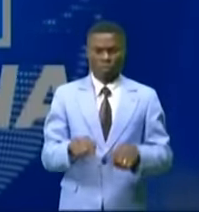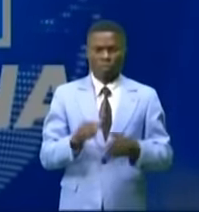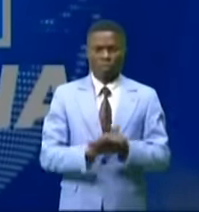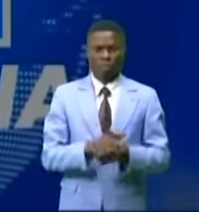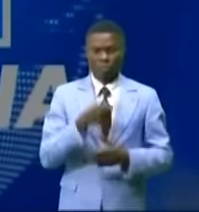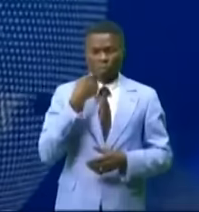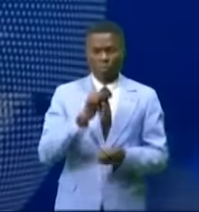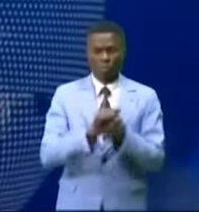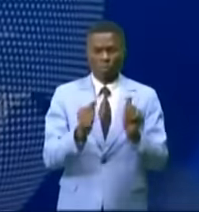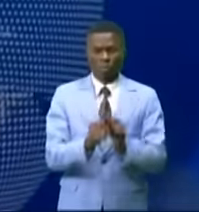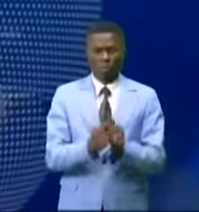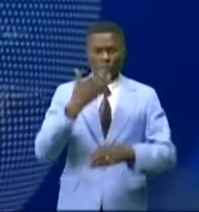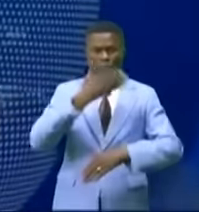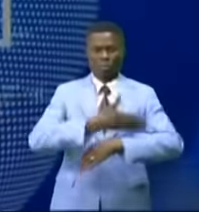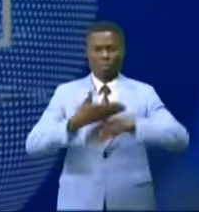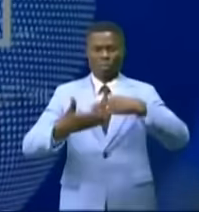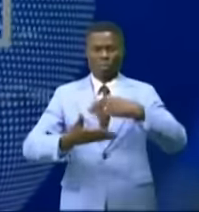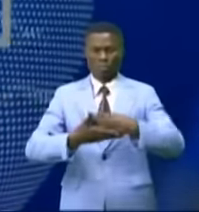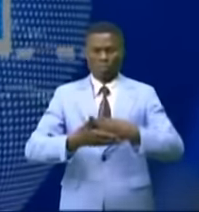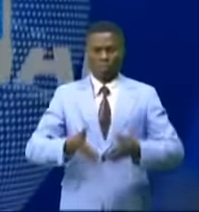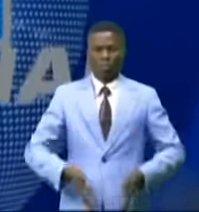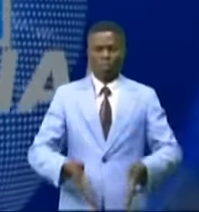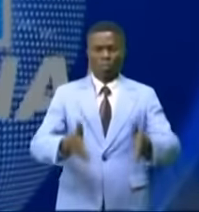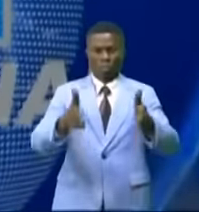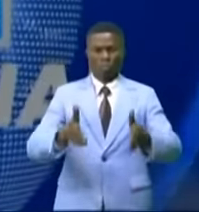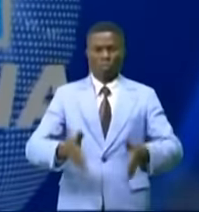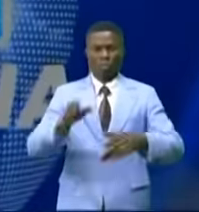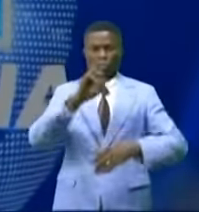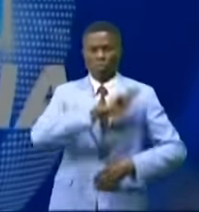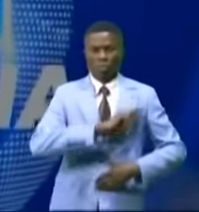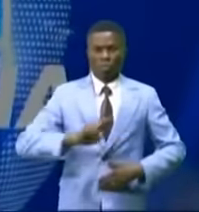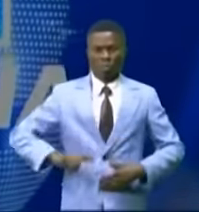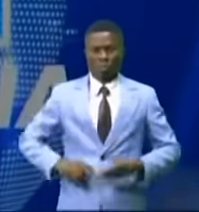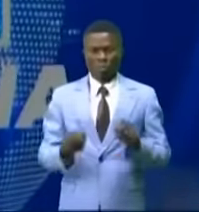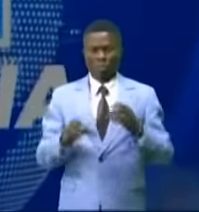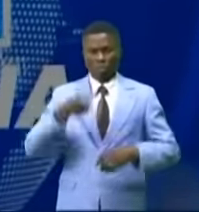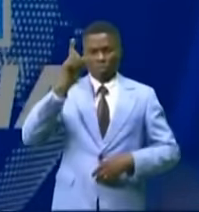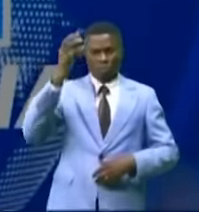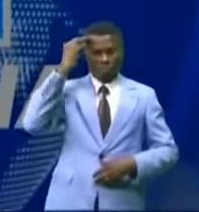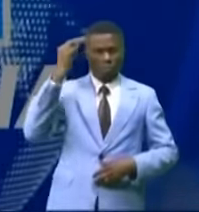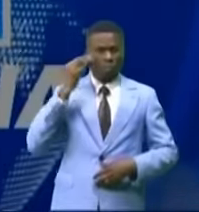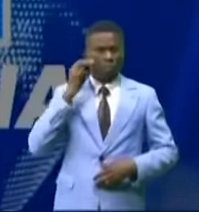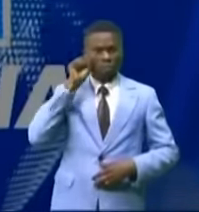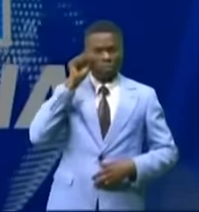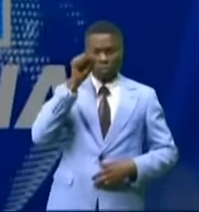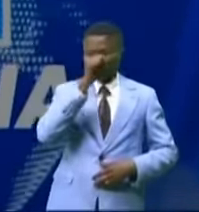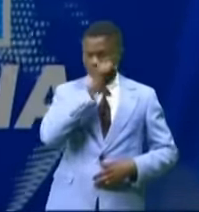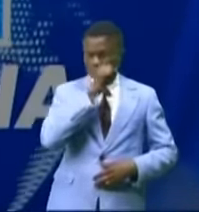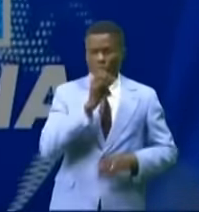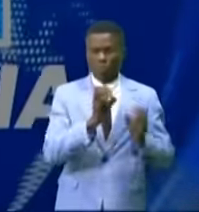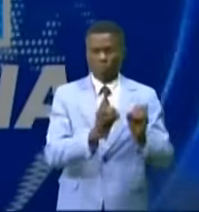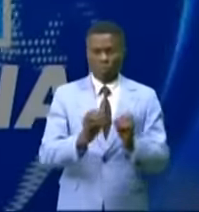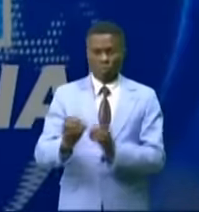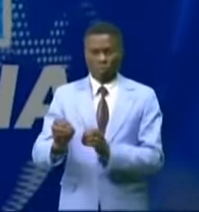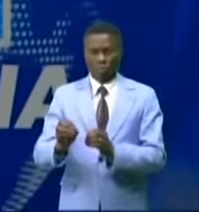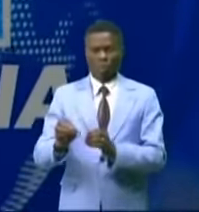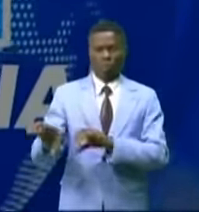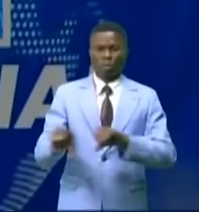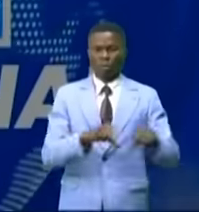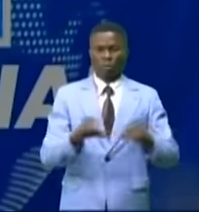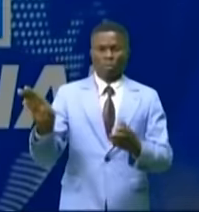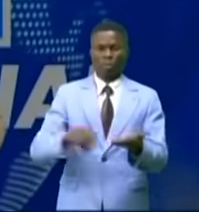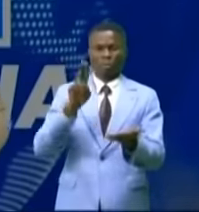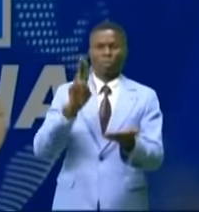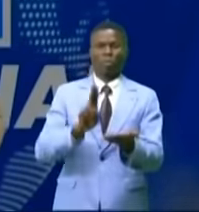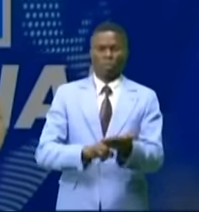pour parler de la construction des infrastructures routières en RDC. Le Premier ministre Samalou Kondé préside la cérémonie de